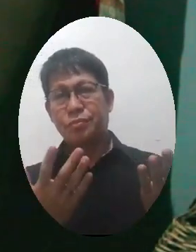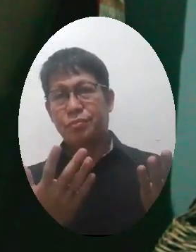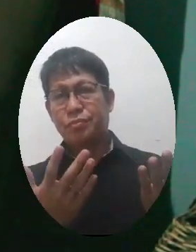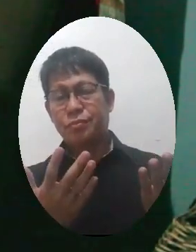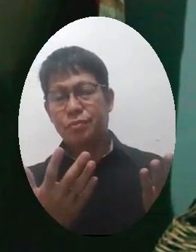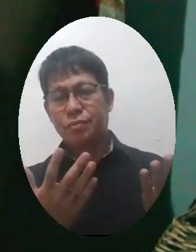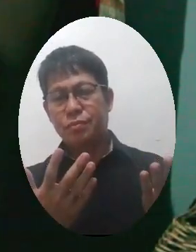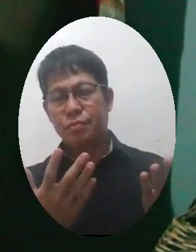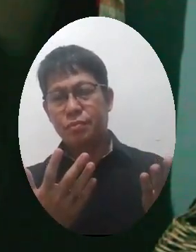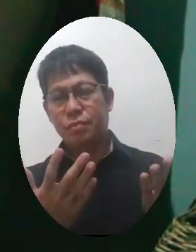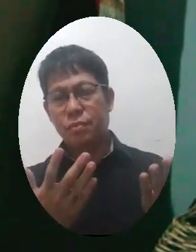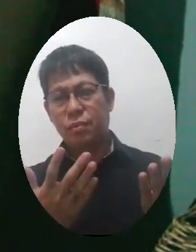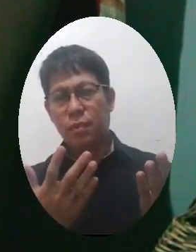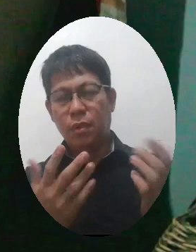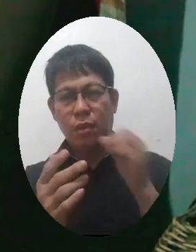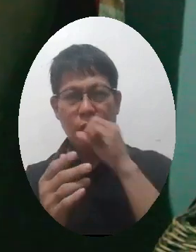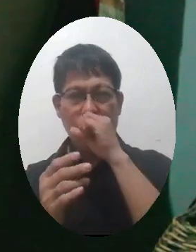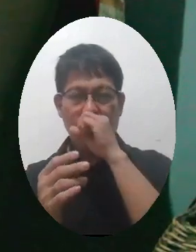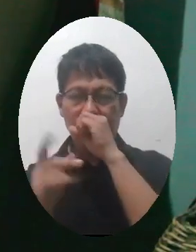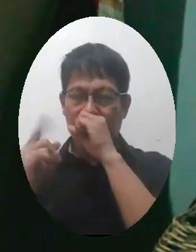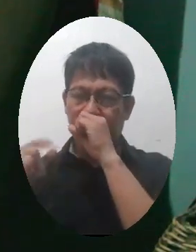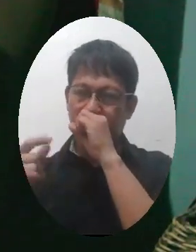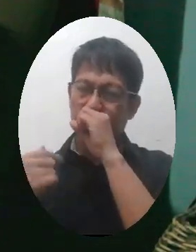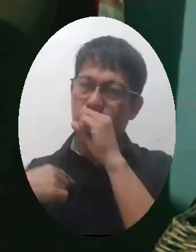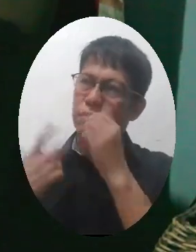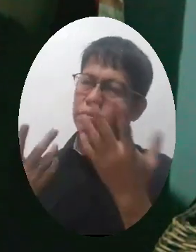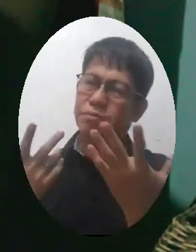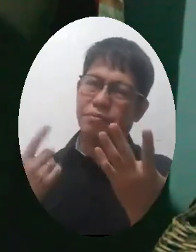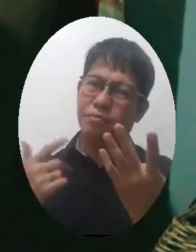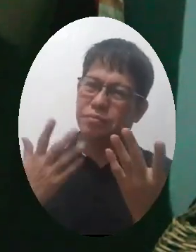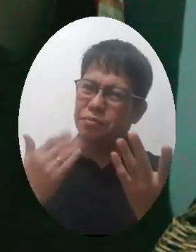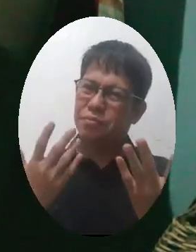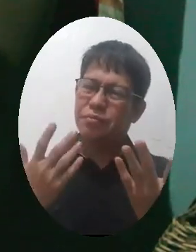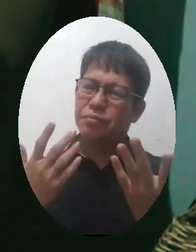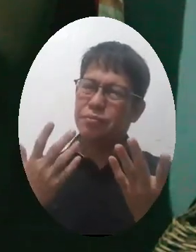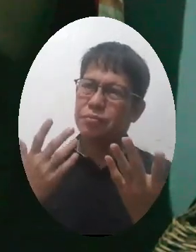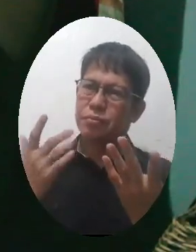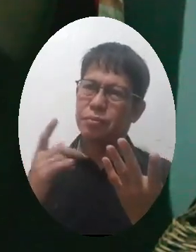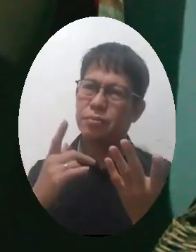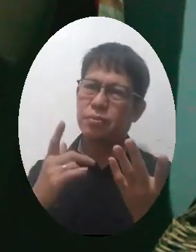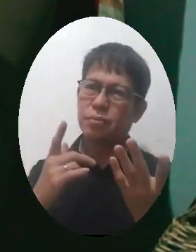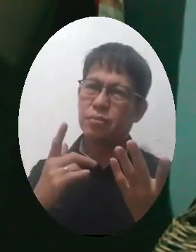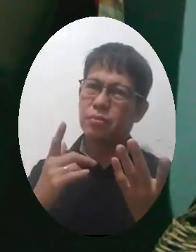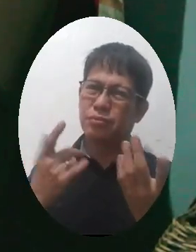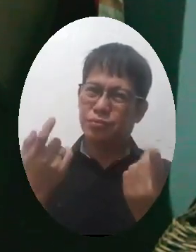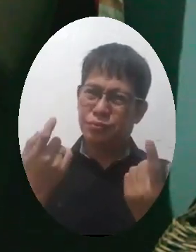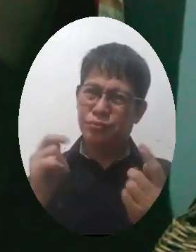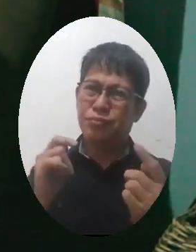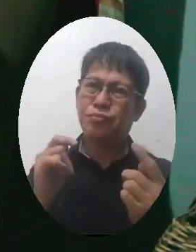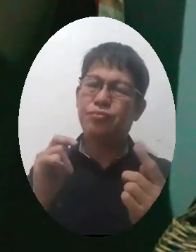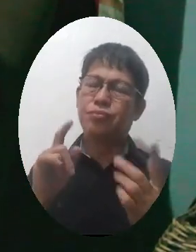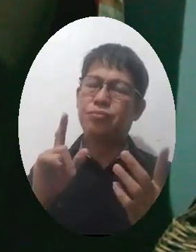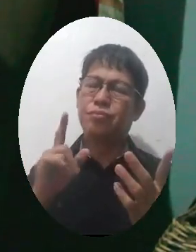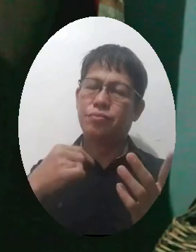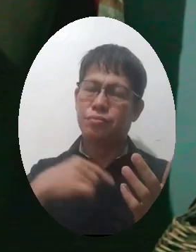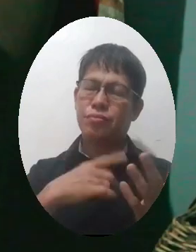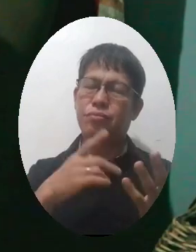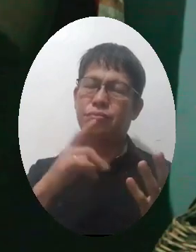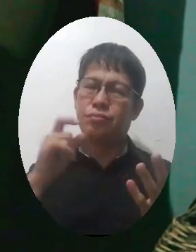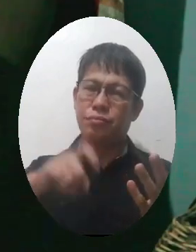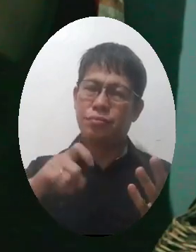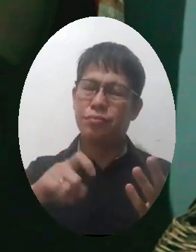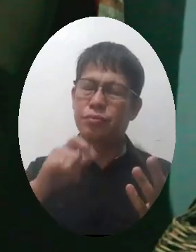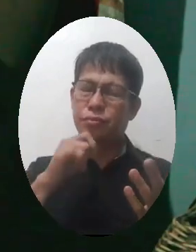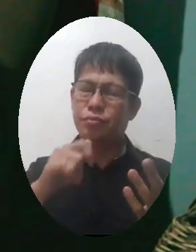ng problema na hindi natin kakayanin. Kaya niya lang binibigay yan sa atin para tapikin tayo